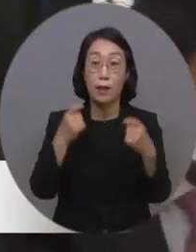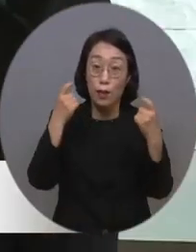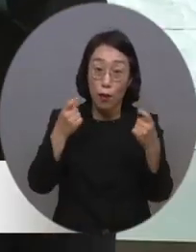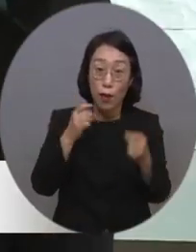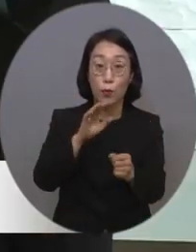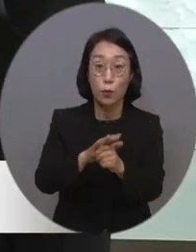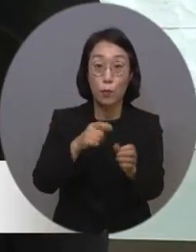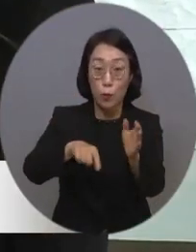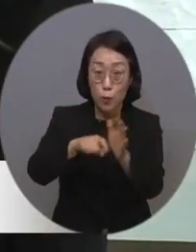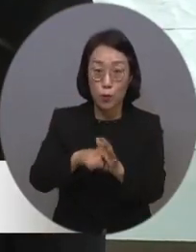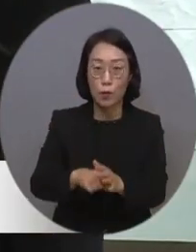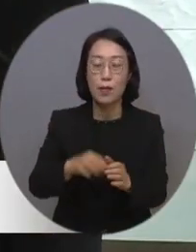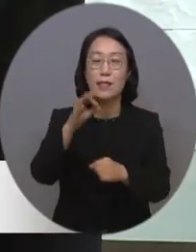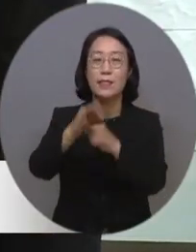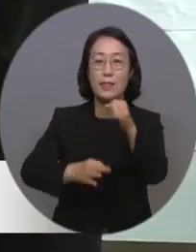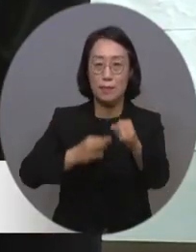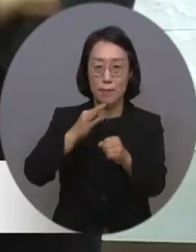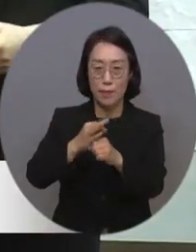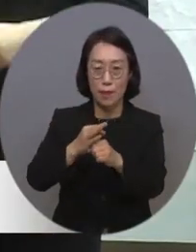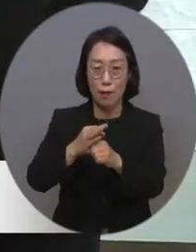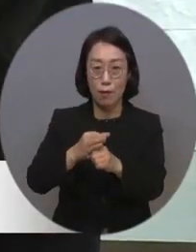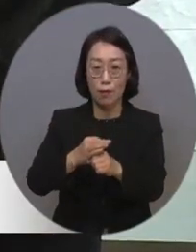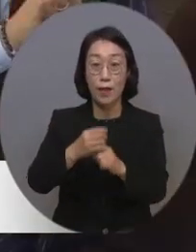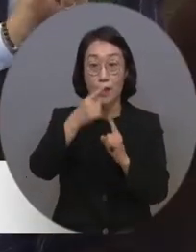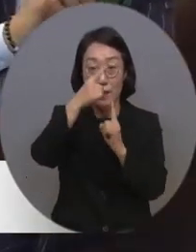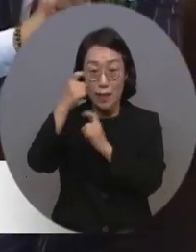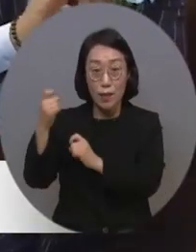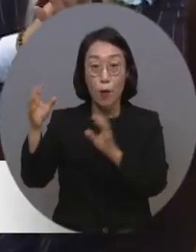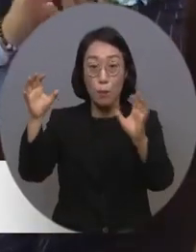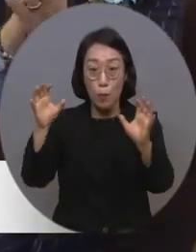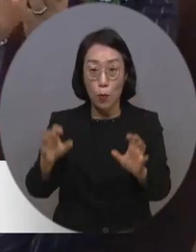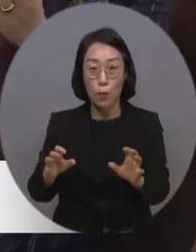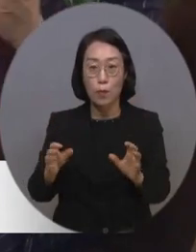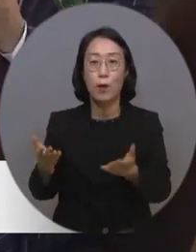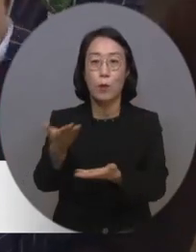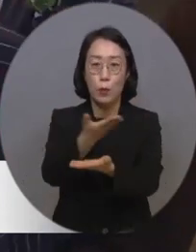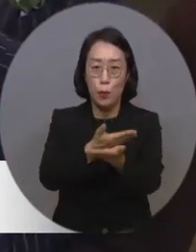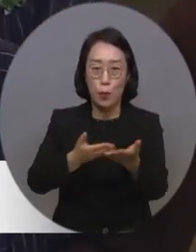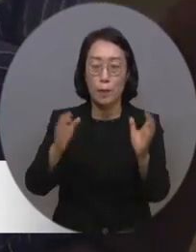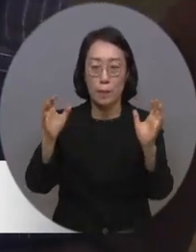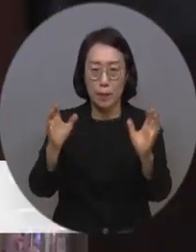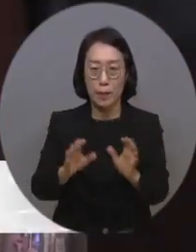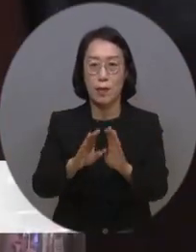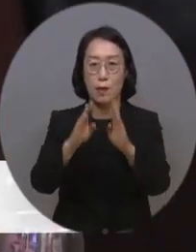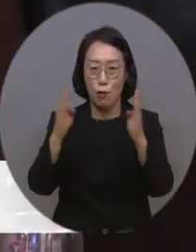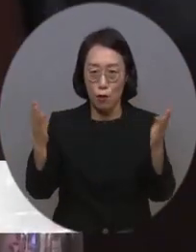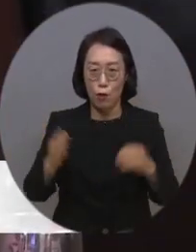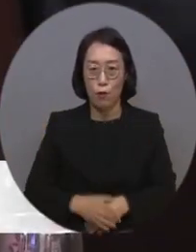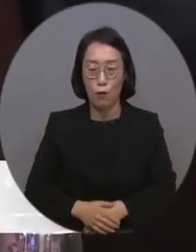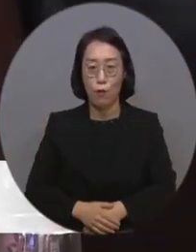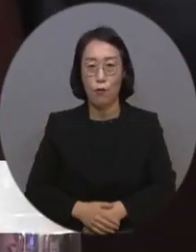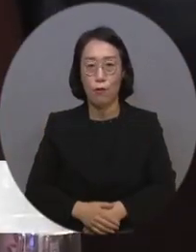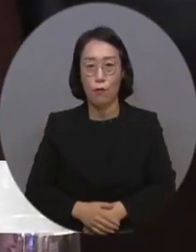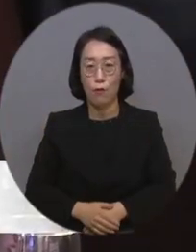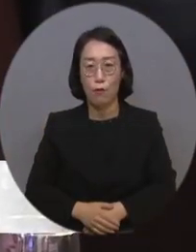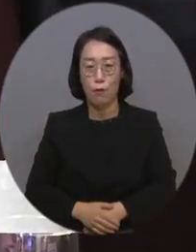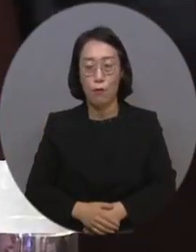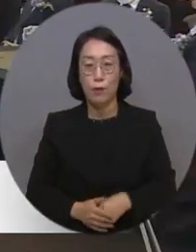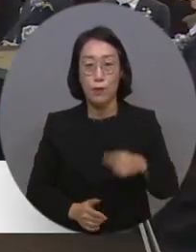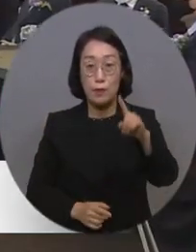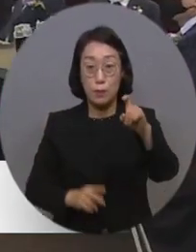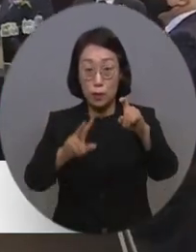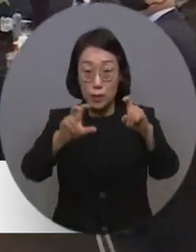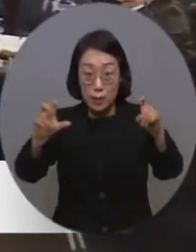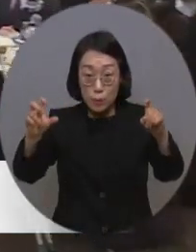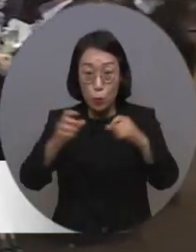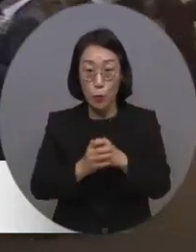초록여행이 출범 10주년을 맞이해 고객과 함께하는 뜻깊은 자리를 마련했습니다. 지난 25일 그린라이트와